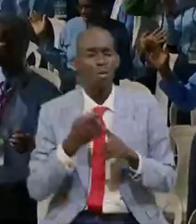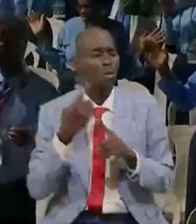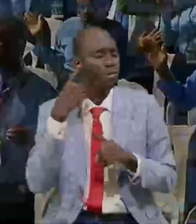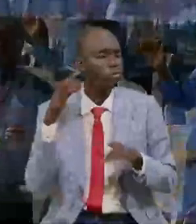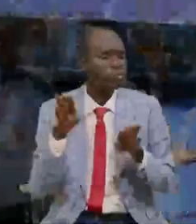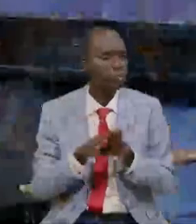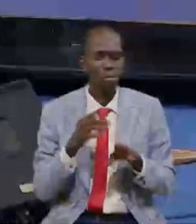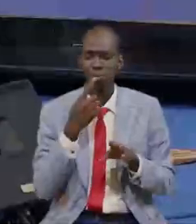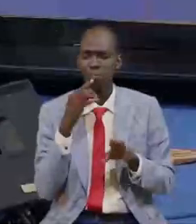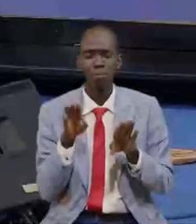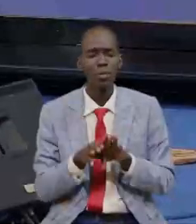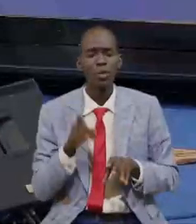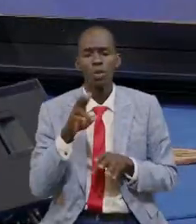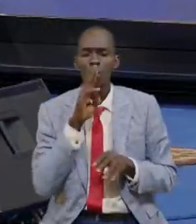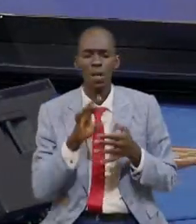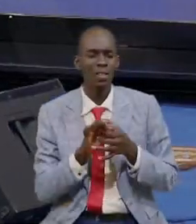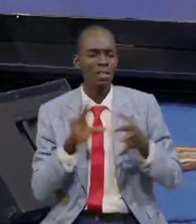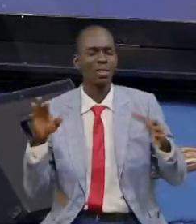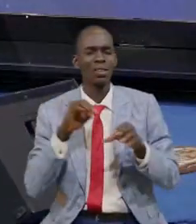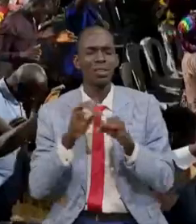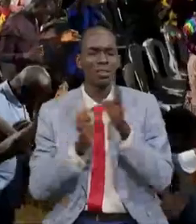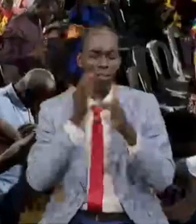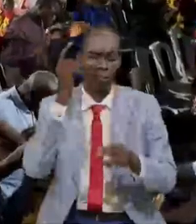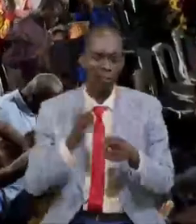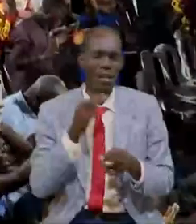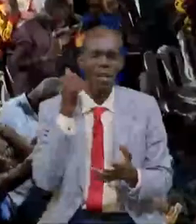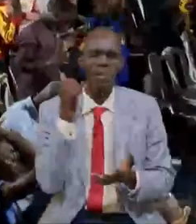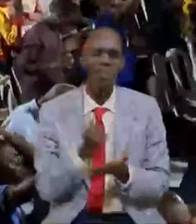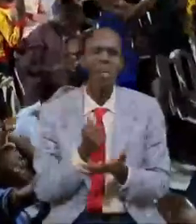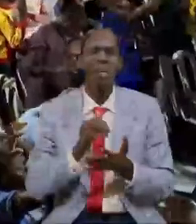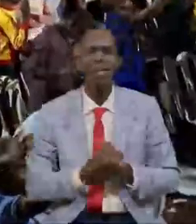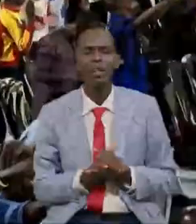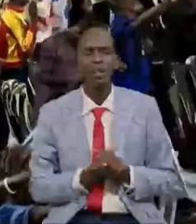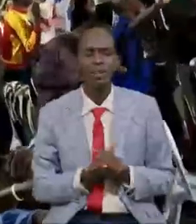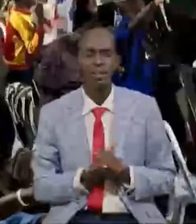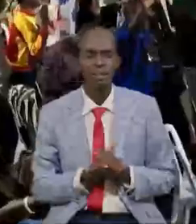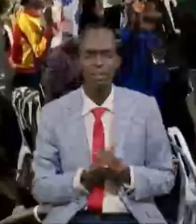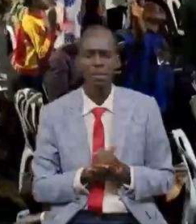surdité au mutisme, vous en êtes libéré au nom de Jésus-Christ.